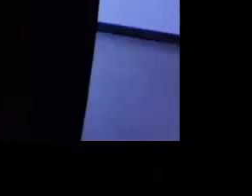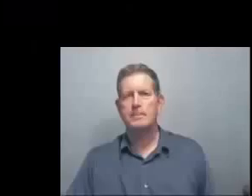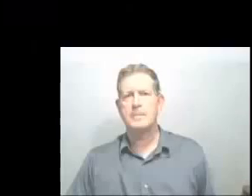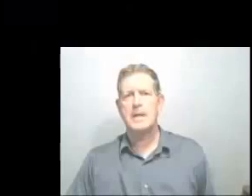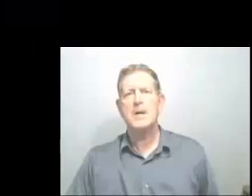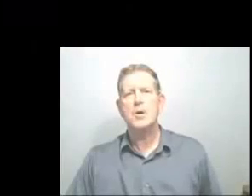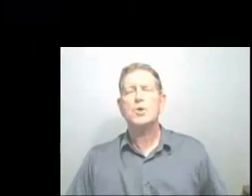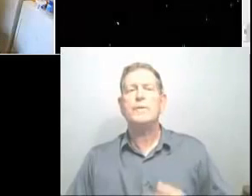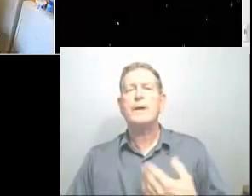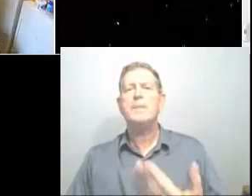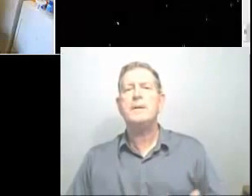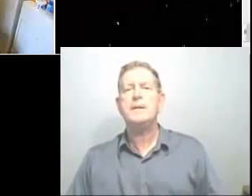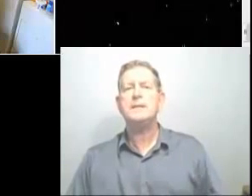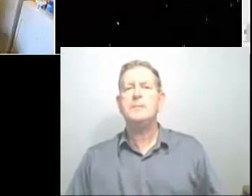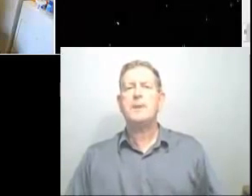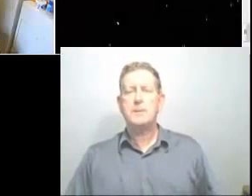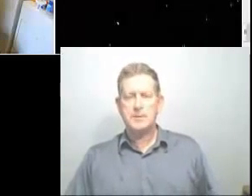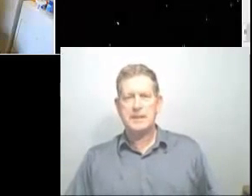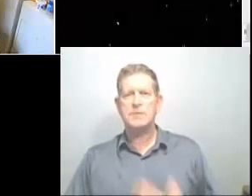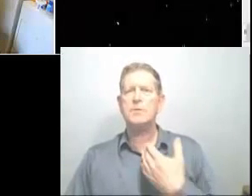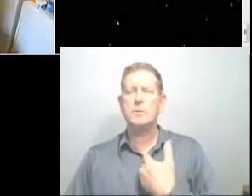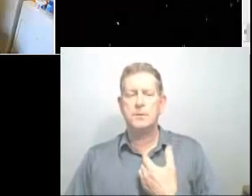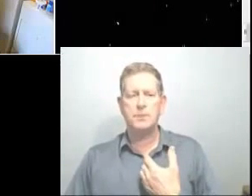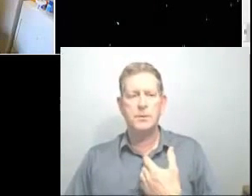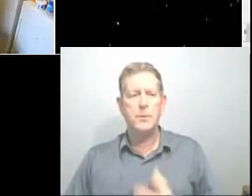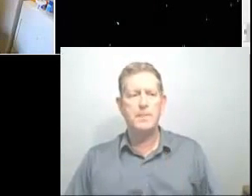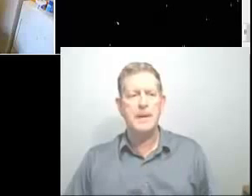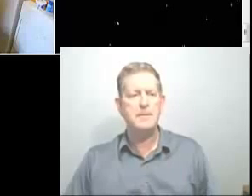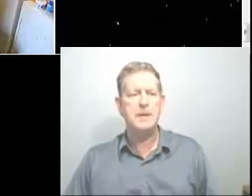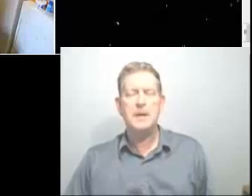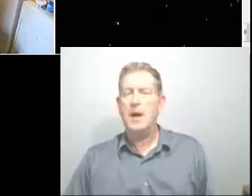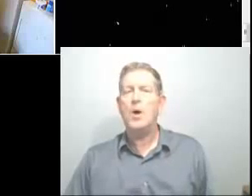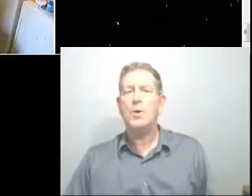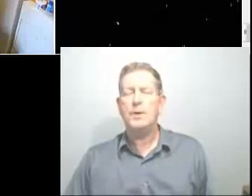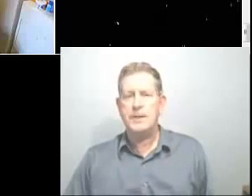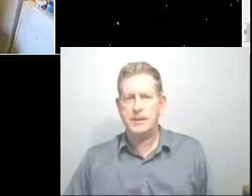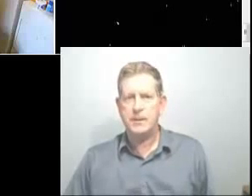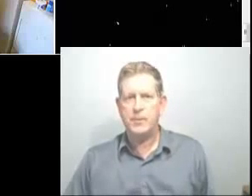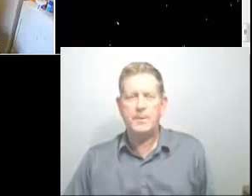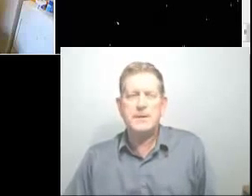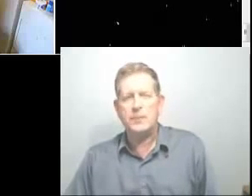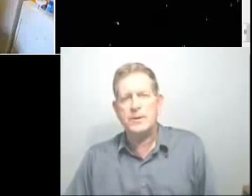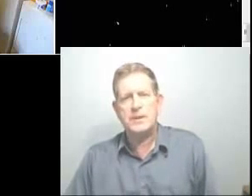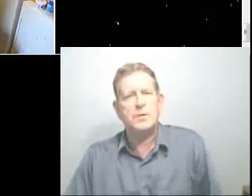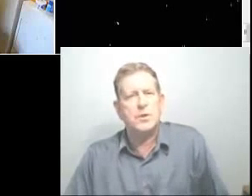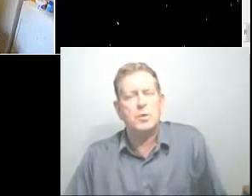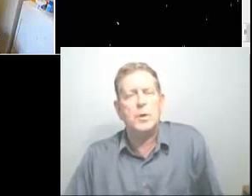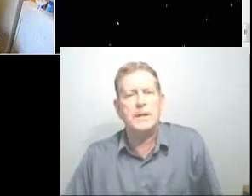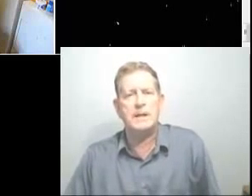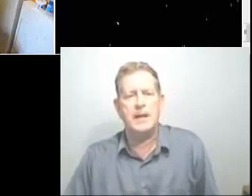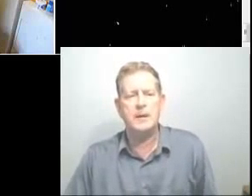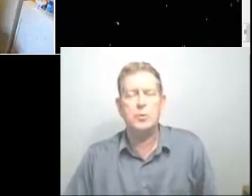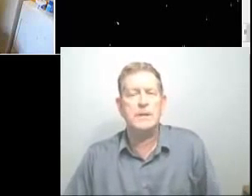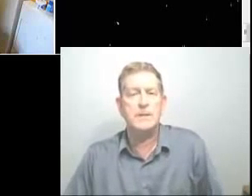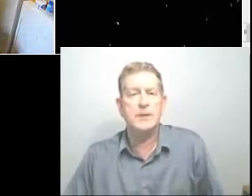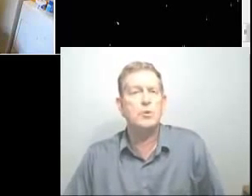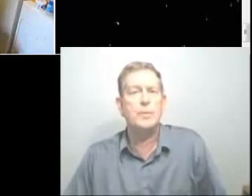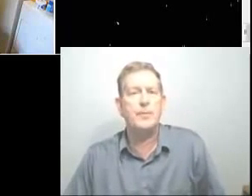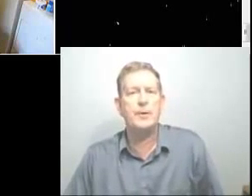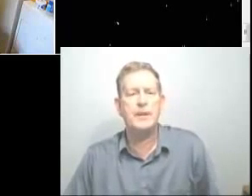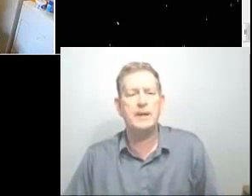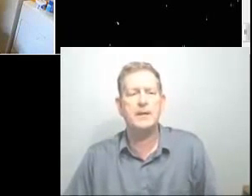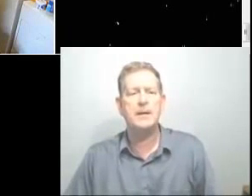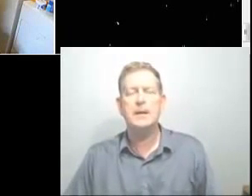linge. Je vais répéter cette présentation de moi-même encore une dernière fois, mais cette fois-ci sans tous les détails, toutes les